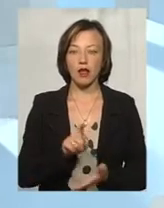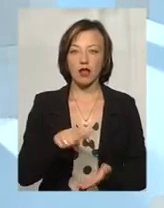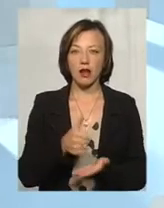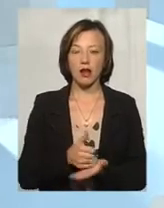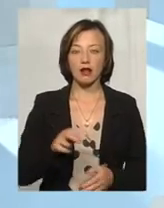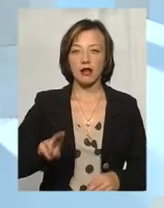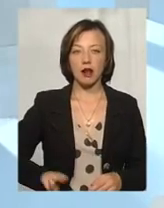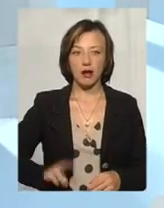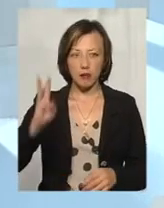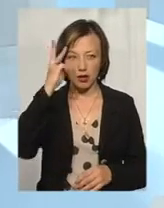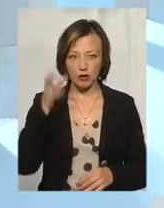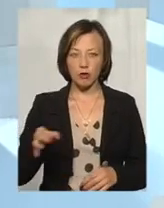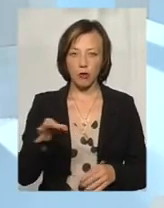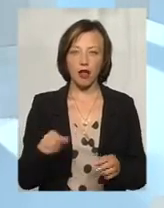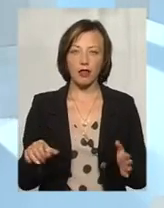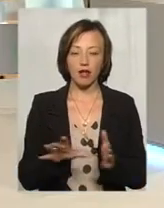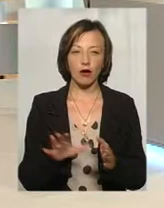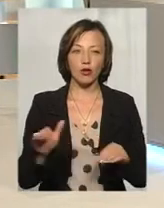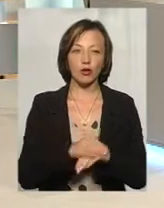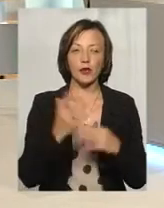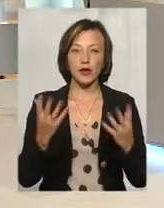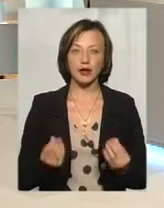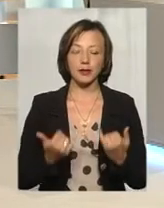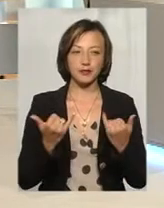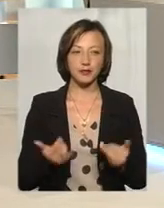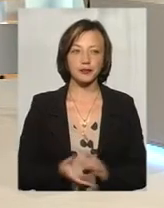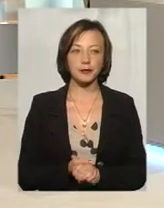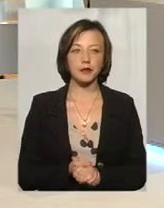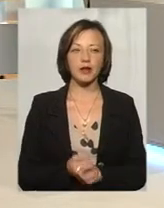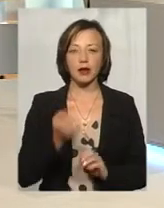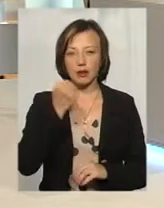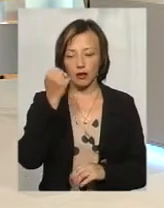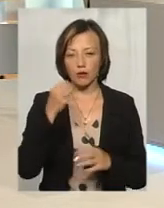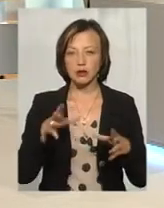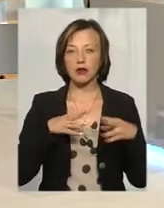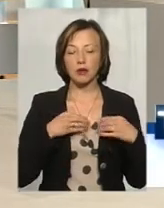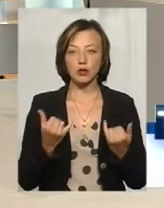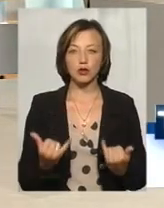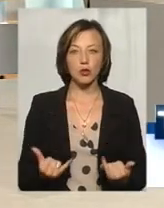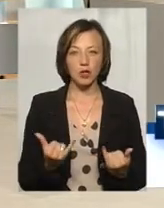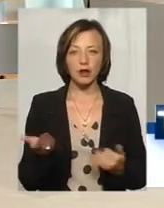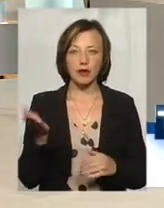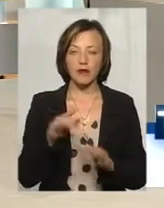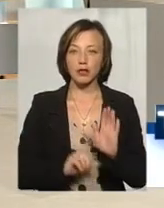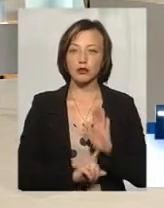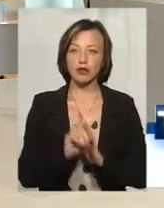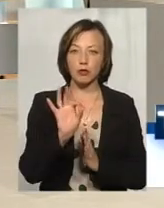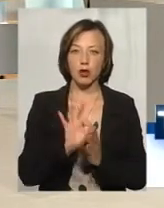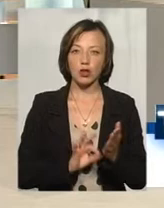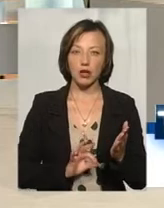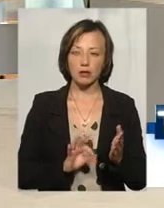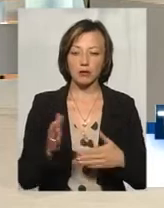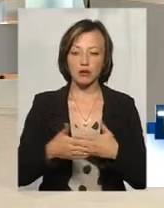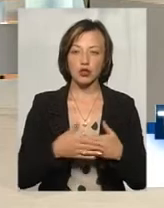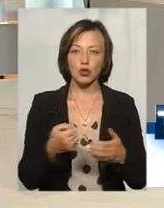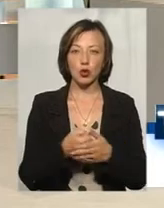ПАТ «Хмельницькобленерго». Доброго дня! Доброго дня! Дякуємо, що ви сьогодні з нами. І давайте почнемо одразу ж ближче